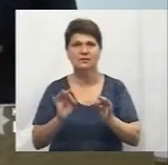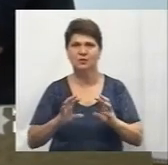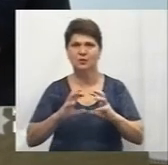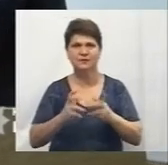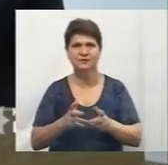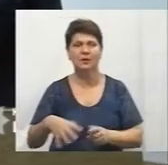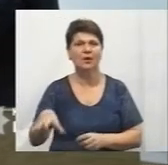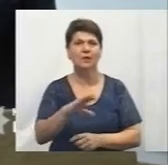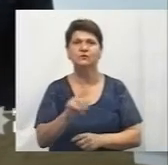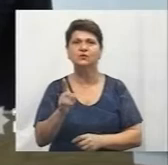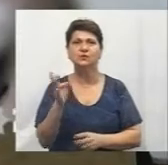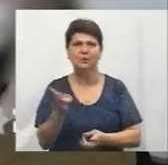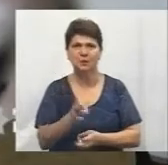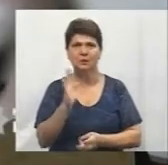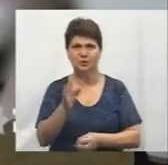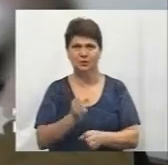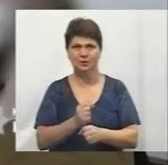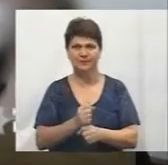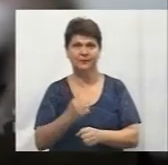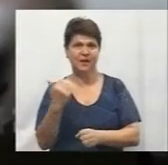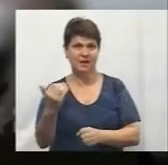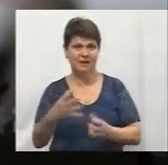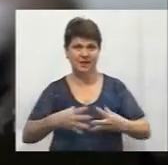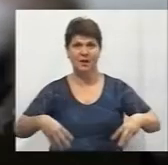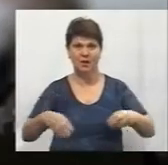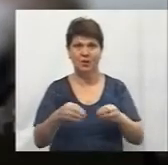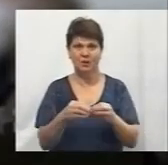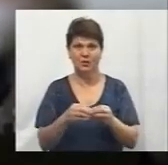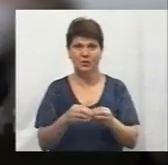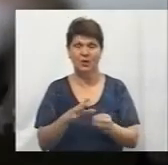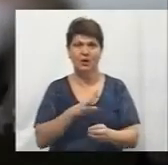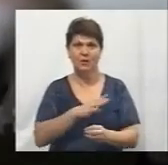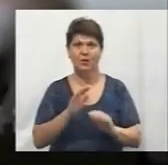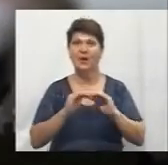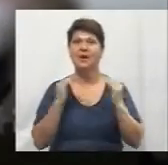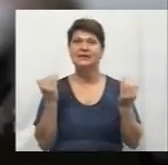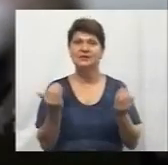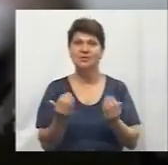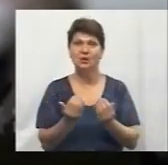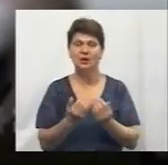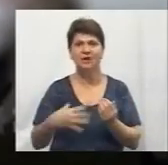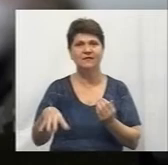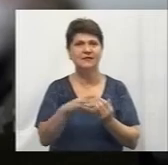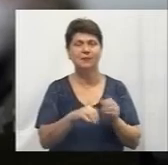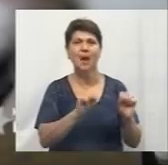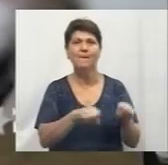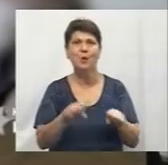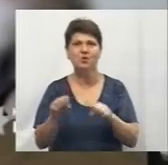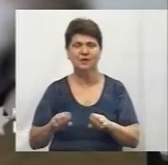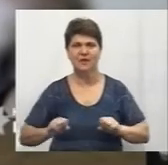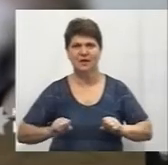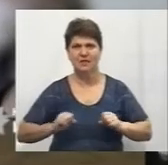Все, що потрібно, я все буду робити. Її родина за час, поки перебувала вона в місцях ізоляції, всіма можливими зусиллями